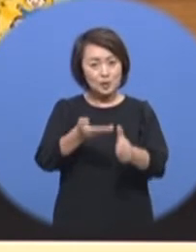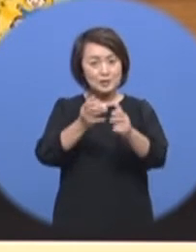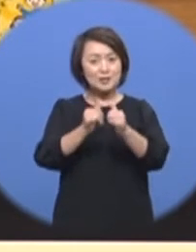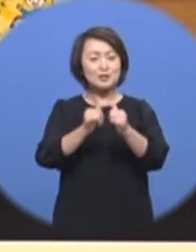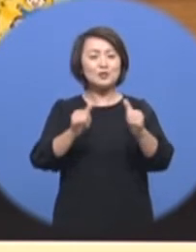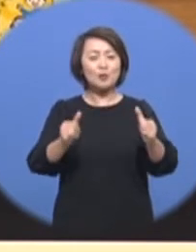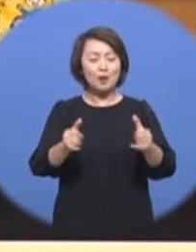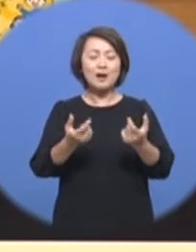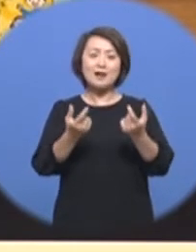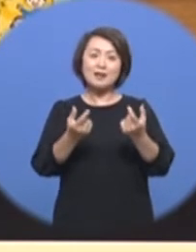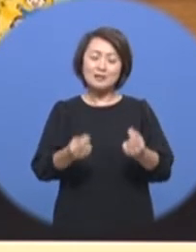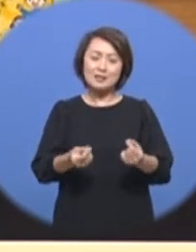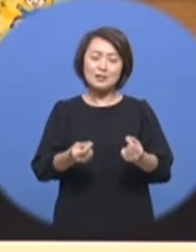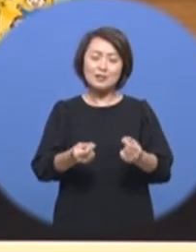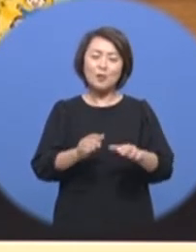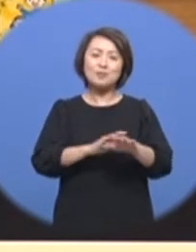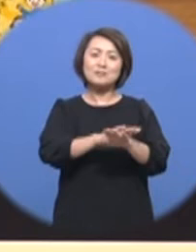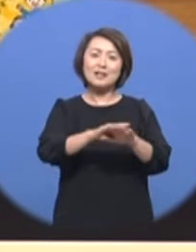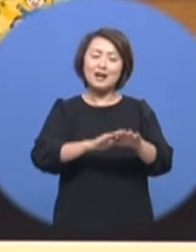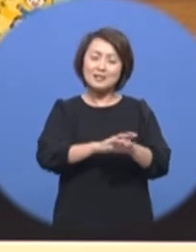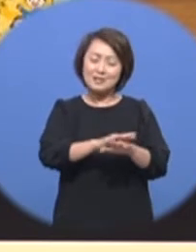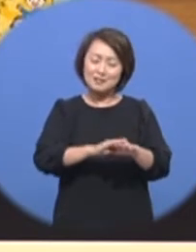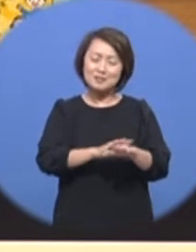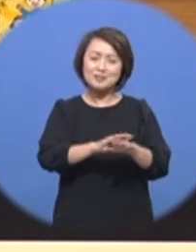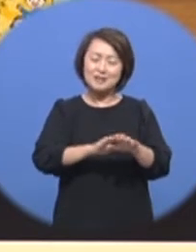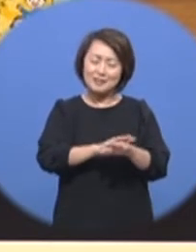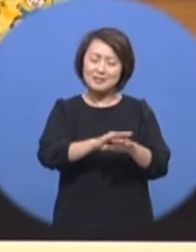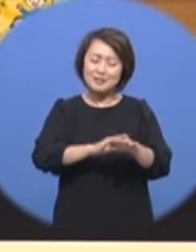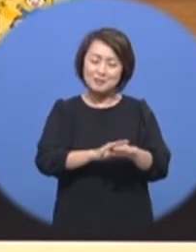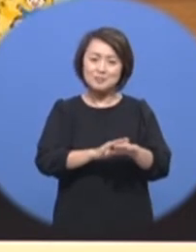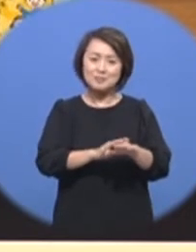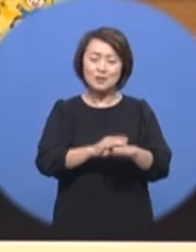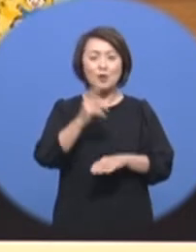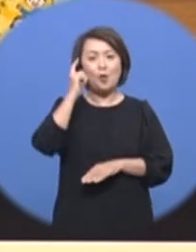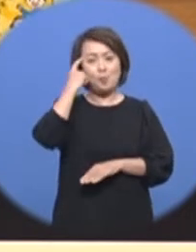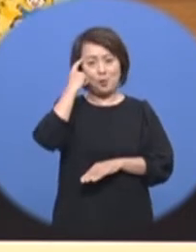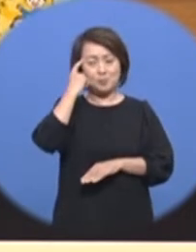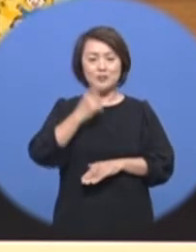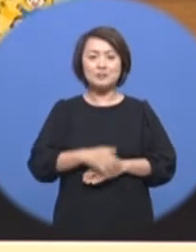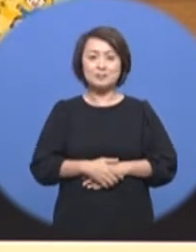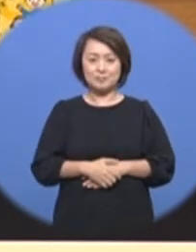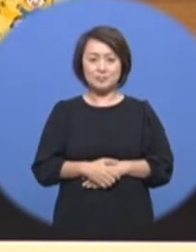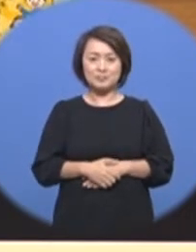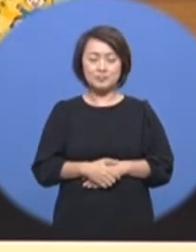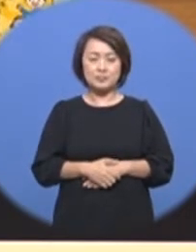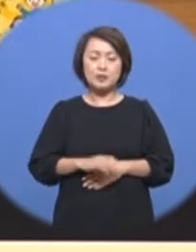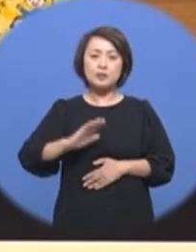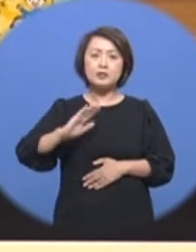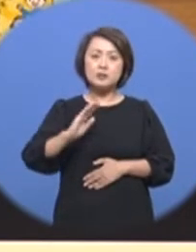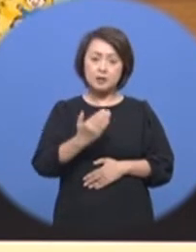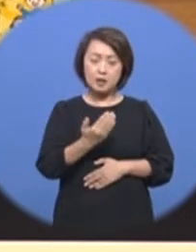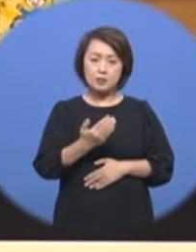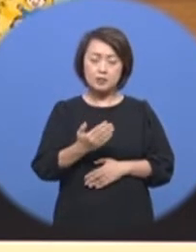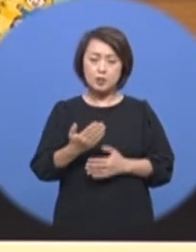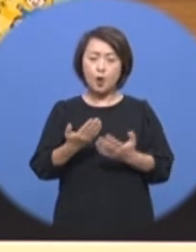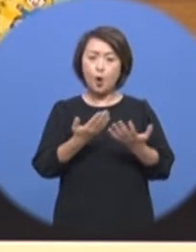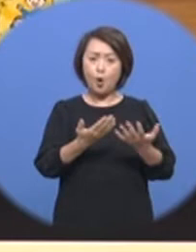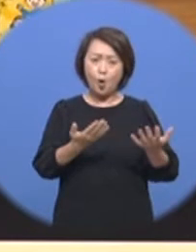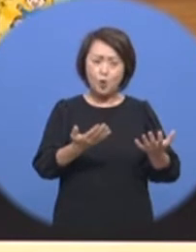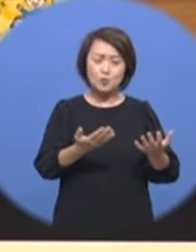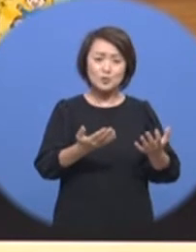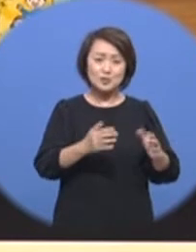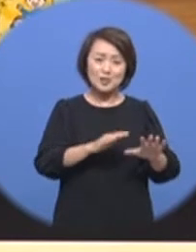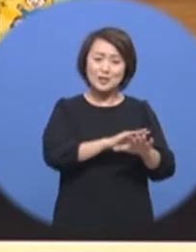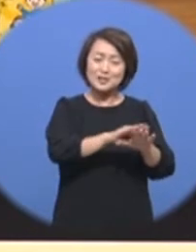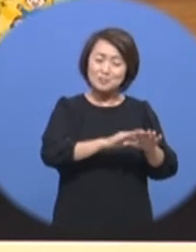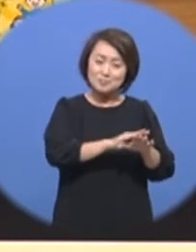とペットを大切にされていることと思います。しかし多くの